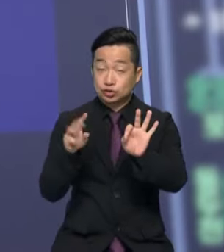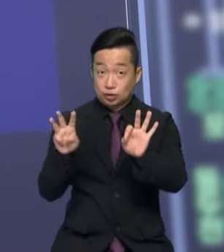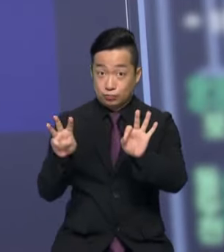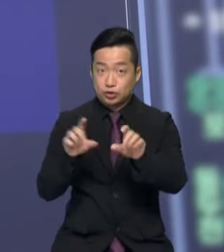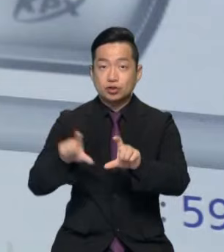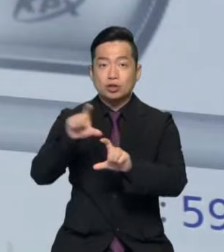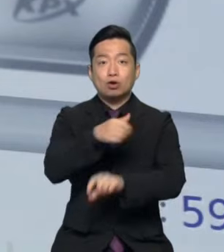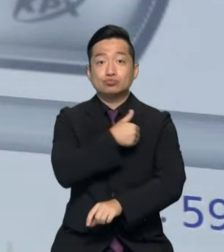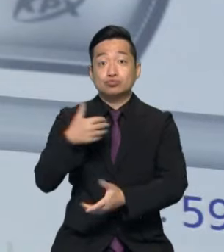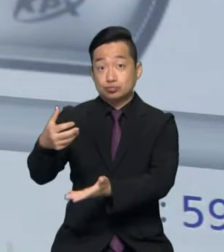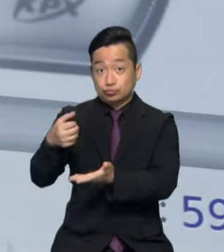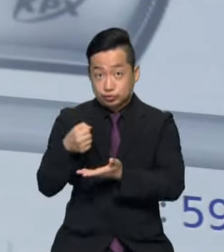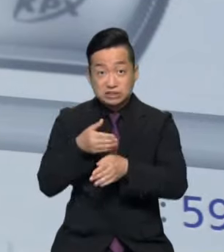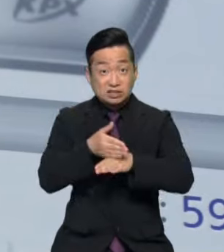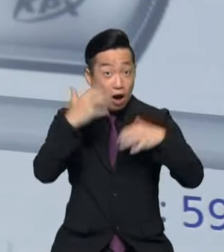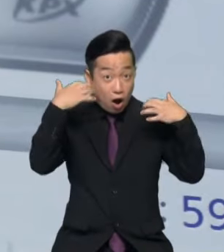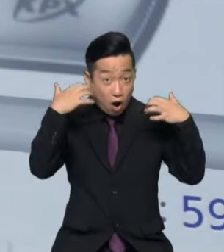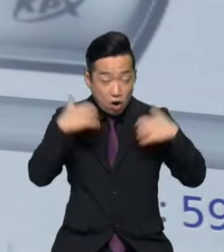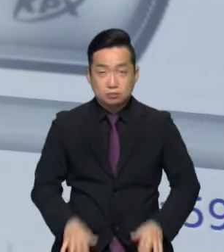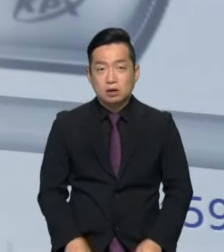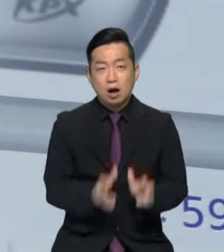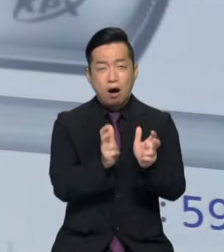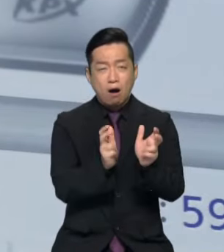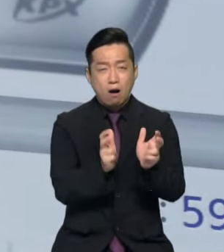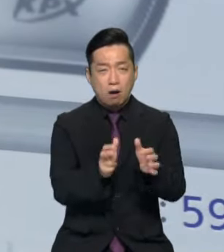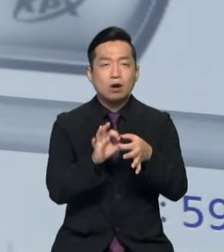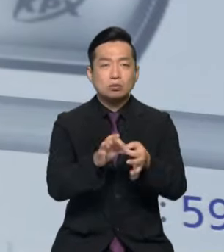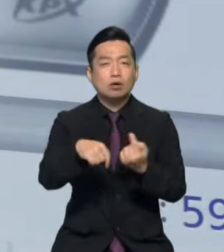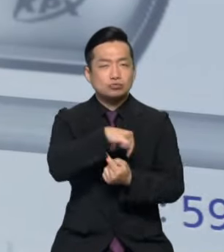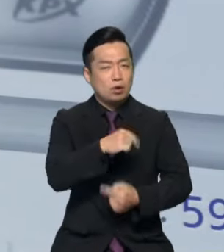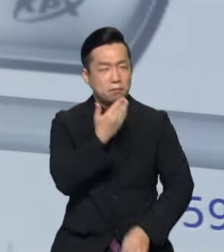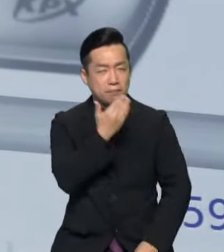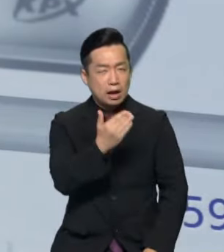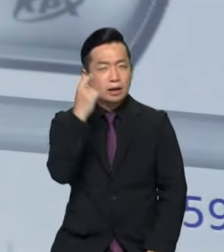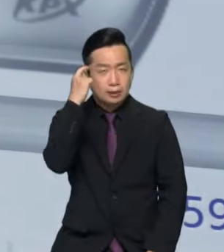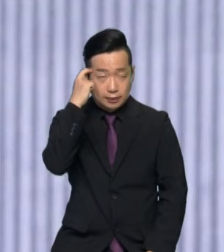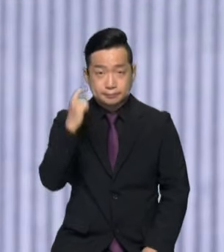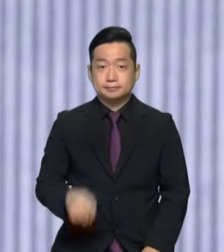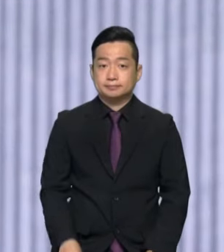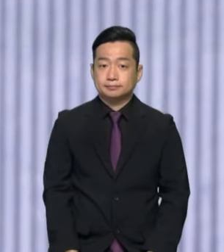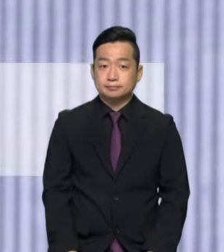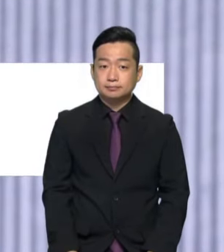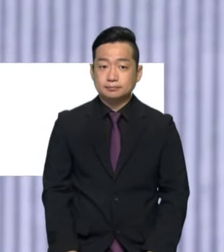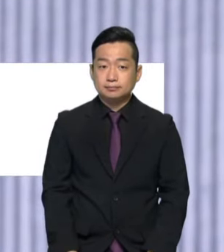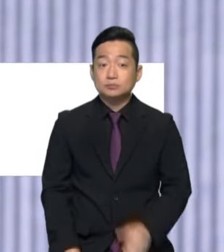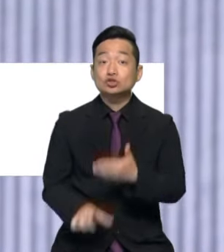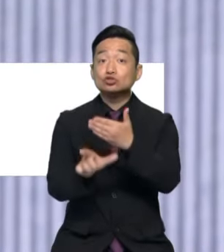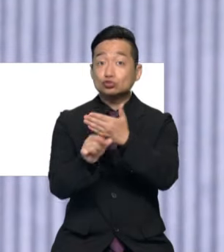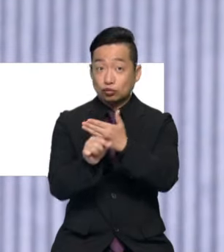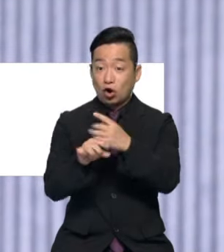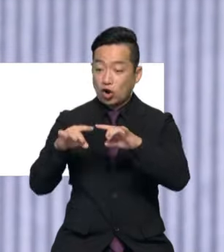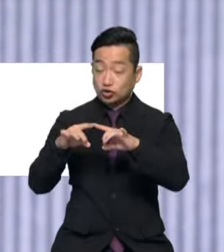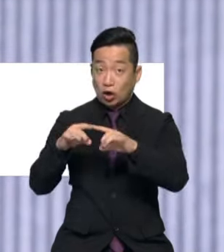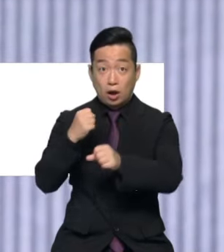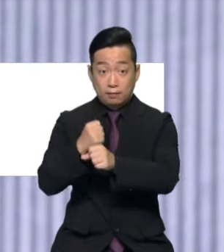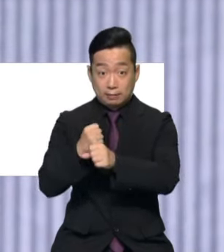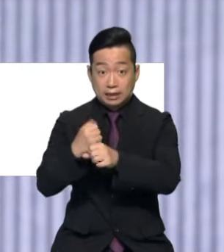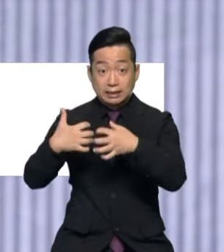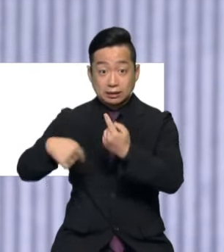확보돼 늦더위가 이어져도 전력 비상 상황은 피할 수 있을 것으로 보고 있습니다. 9월 발전기 정비 일정을